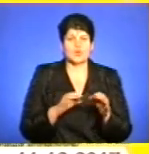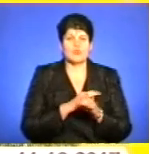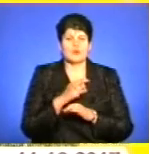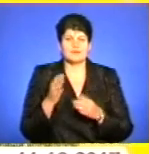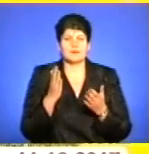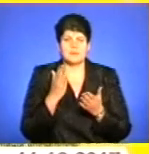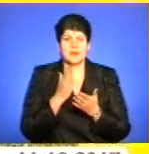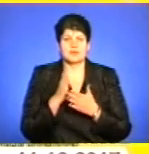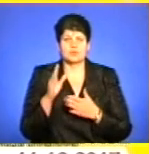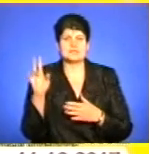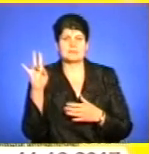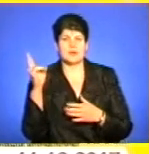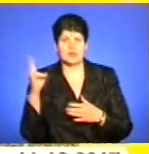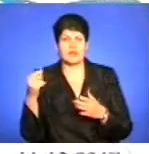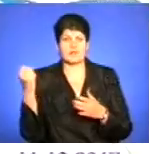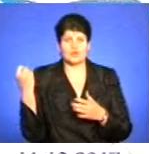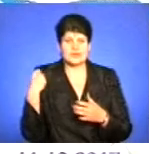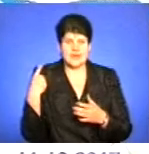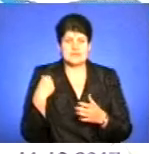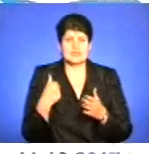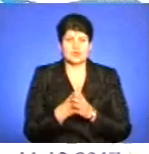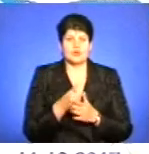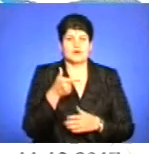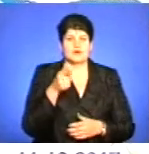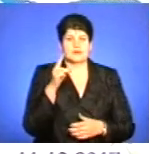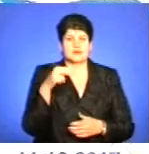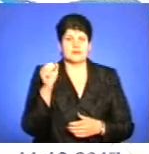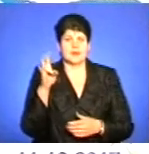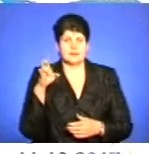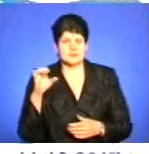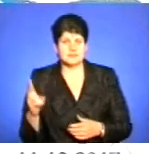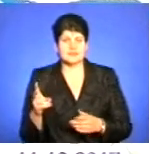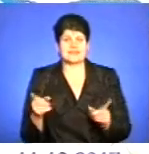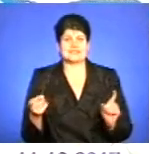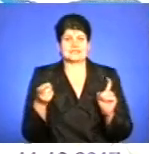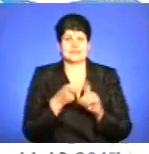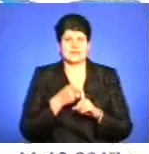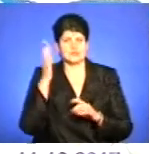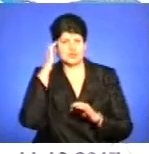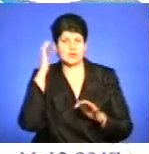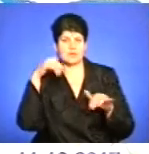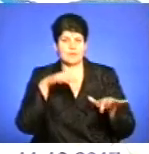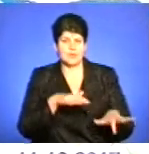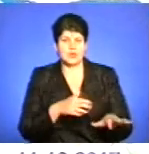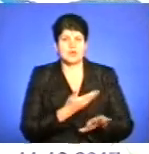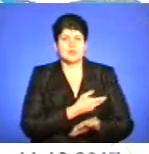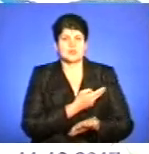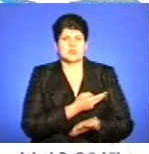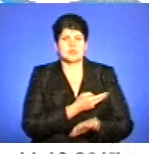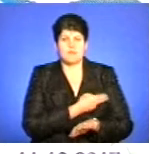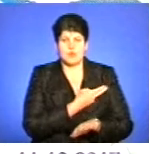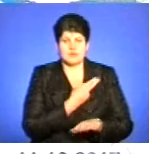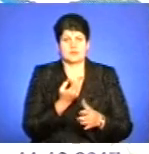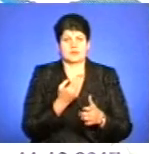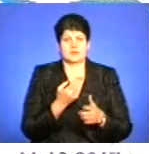має пройти від Миколаєва і Одеси до Гданська і з'єднати чорноморські порти України з польськими портами на Балтиці.